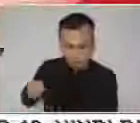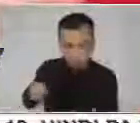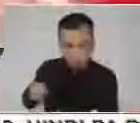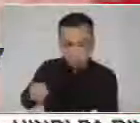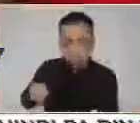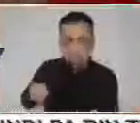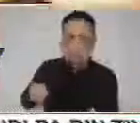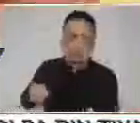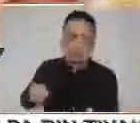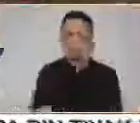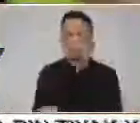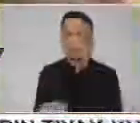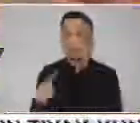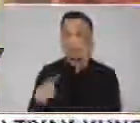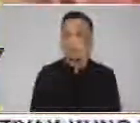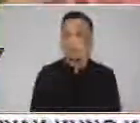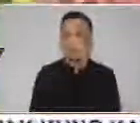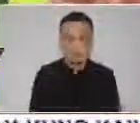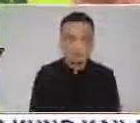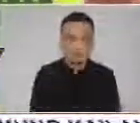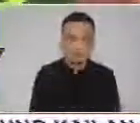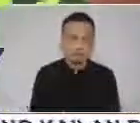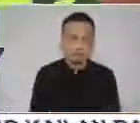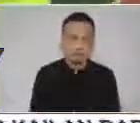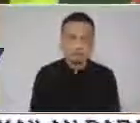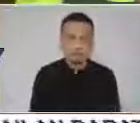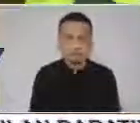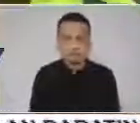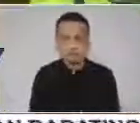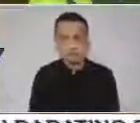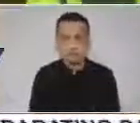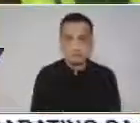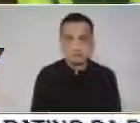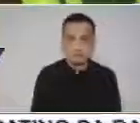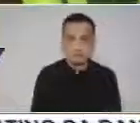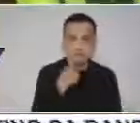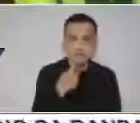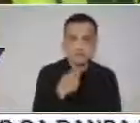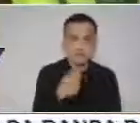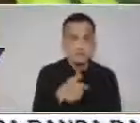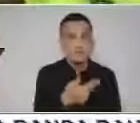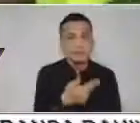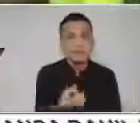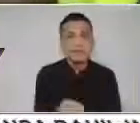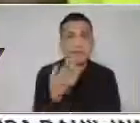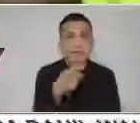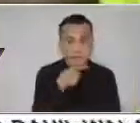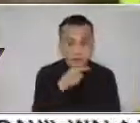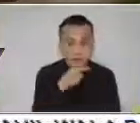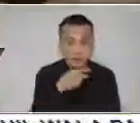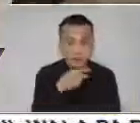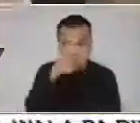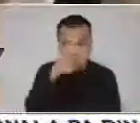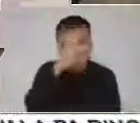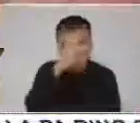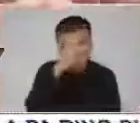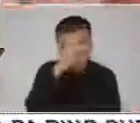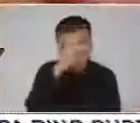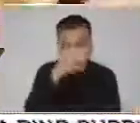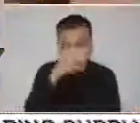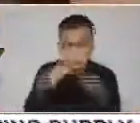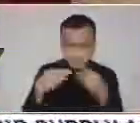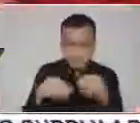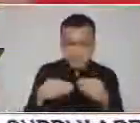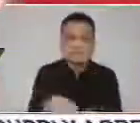ay 220 pesos. Ayon po sa ilang mga nagtitinda ay kailangan nilang sumunod sa price ceiling para maiwasan